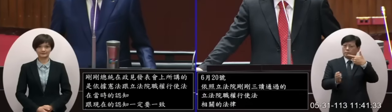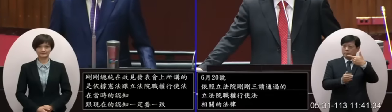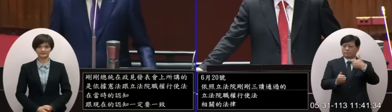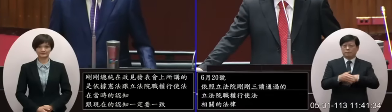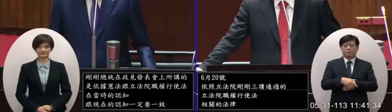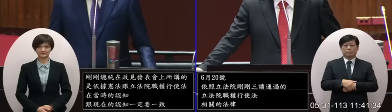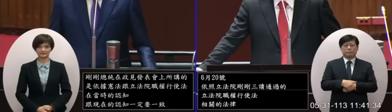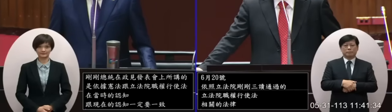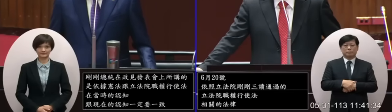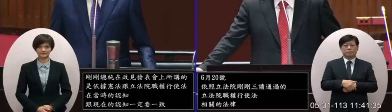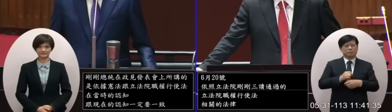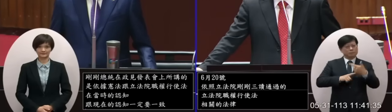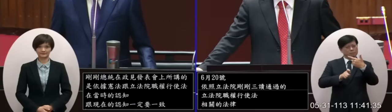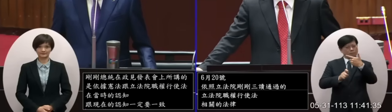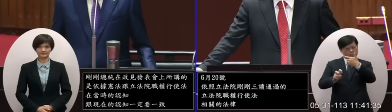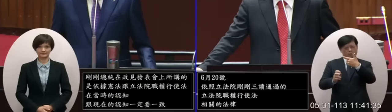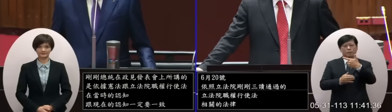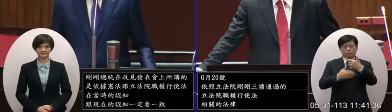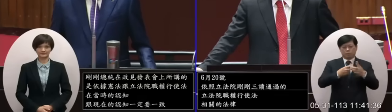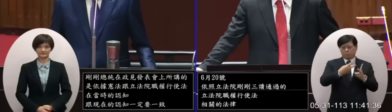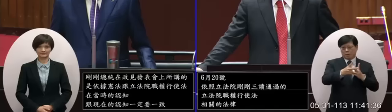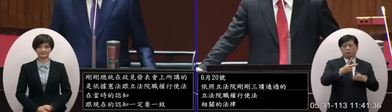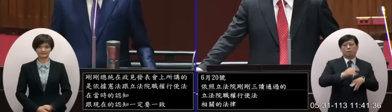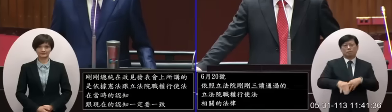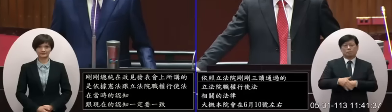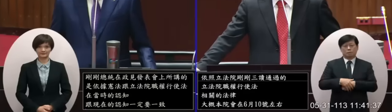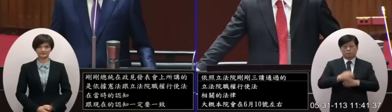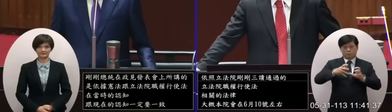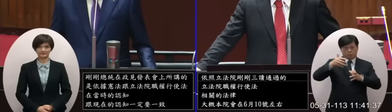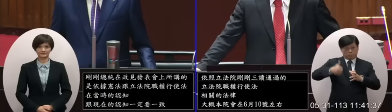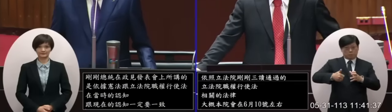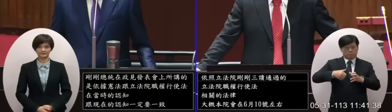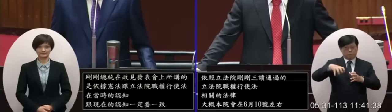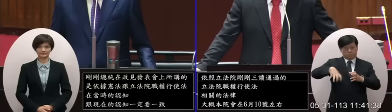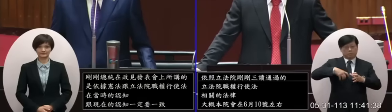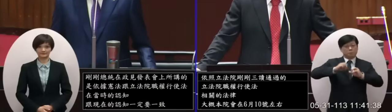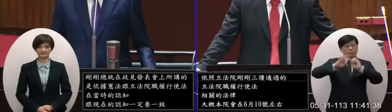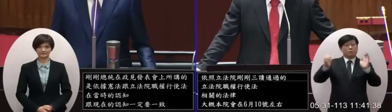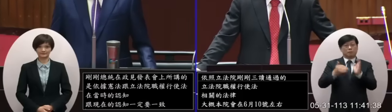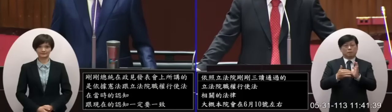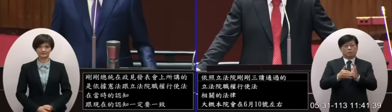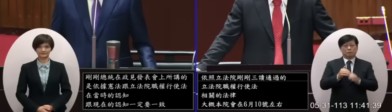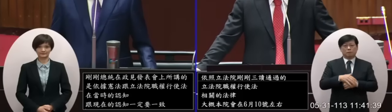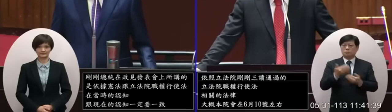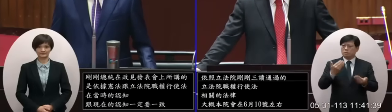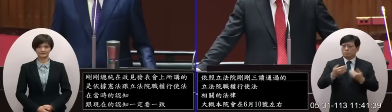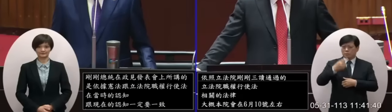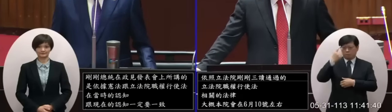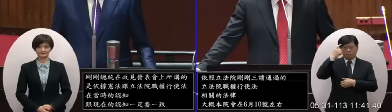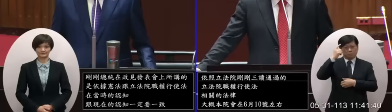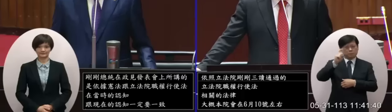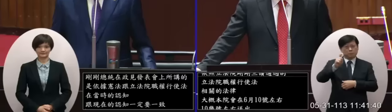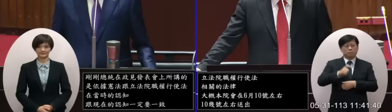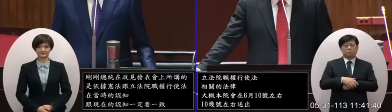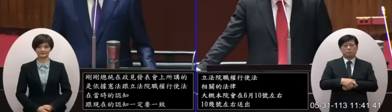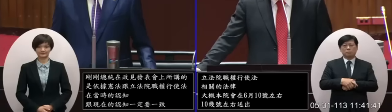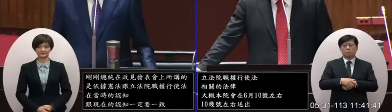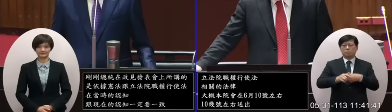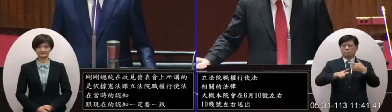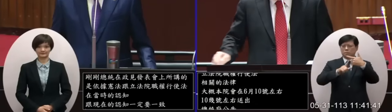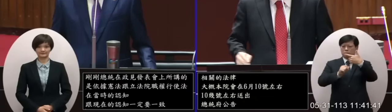6月10号左右啊，10几号左右送出总统府公告啊，总统府公告大概10天，所以大